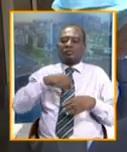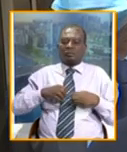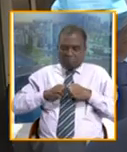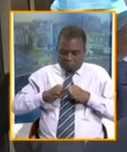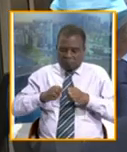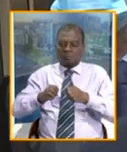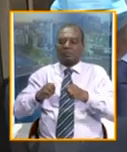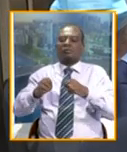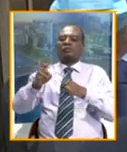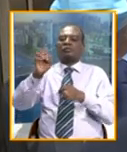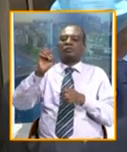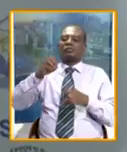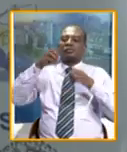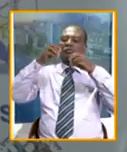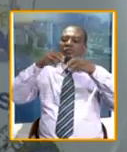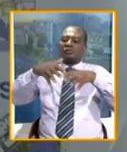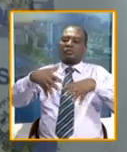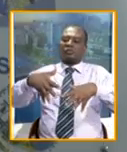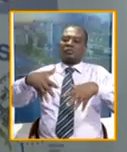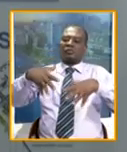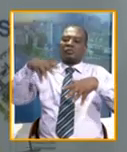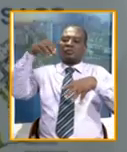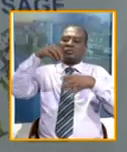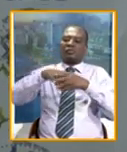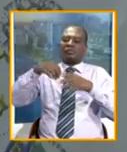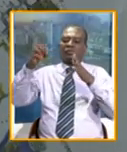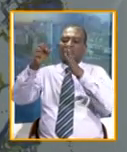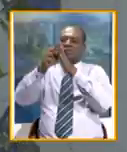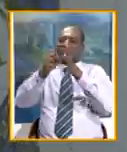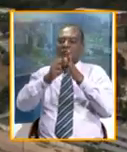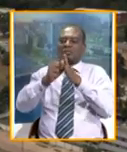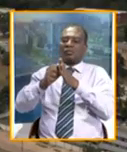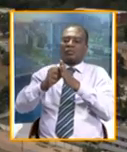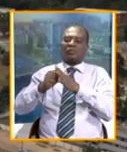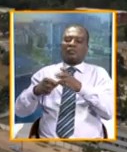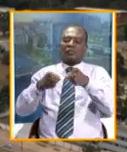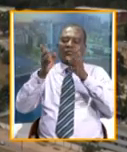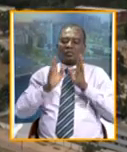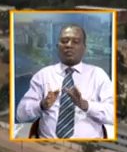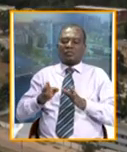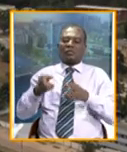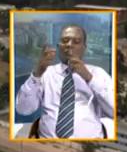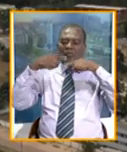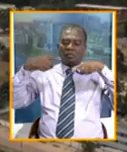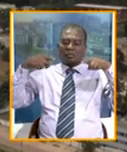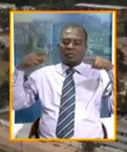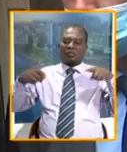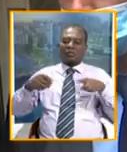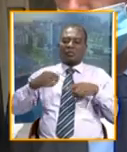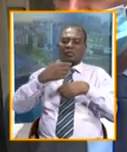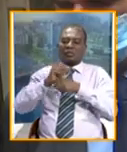essayer de fondre dans le schéma directeur pour réussir à sortir donc une